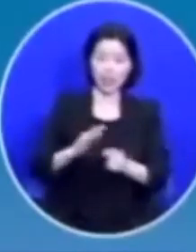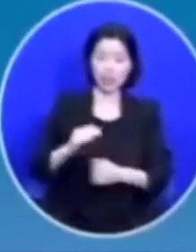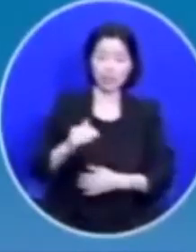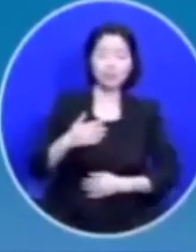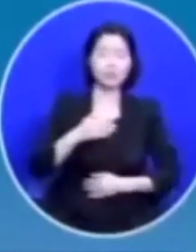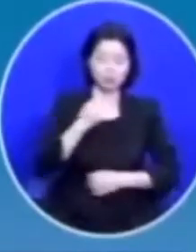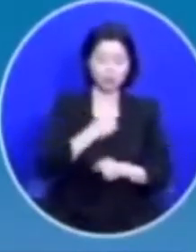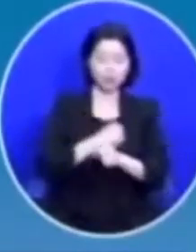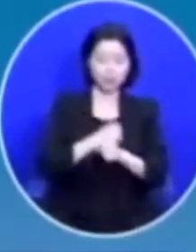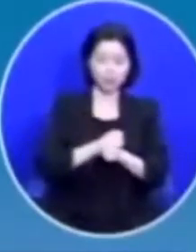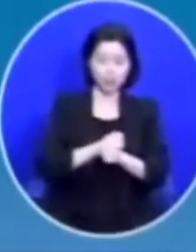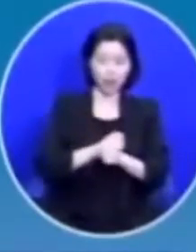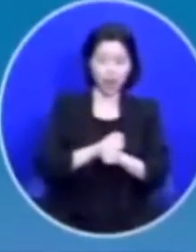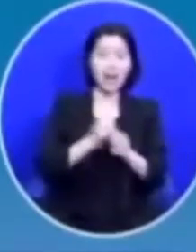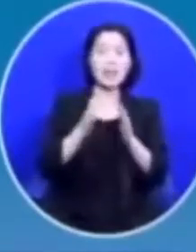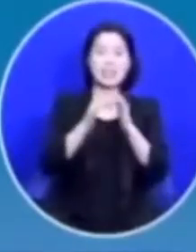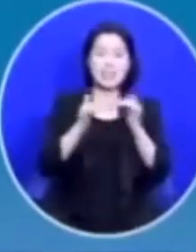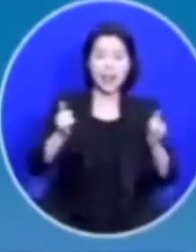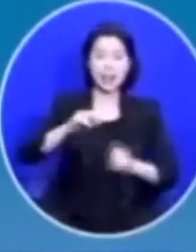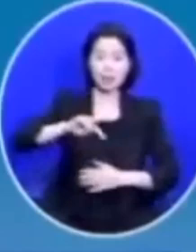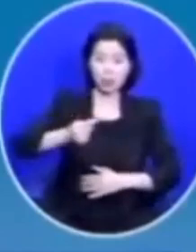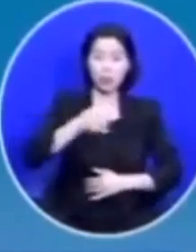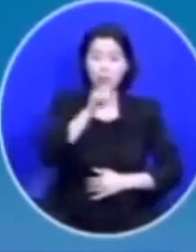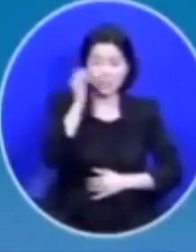할 분도 있겠죠